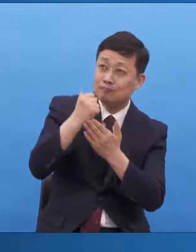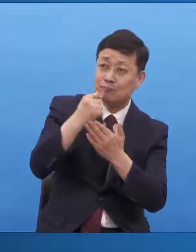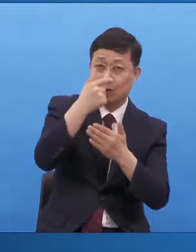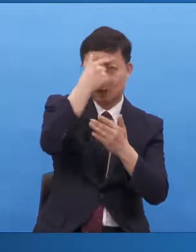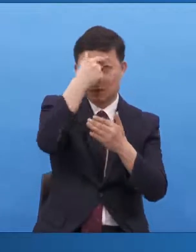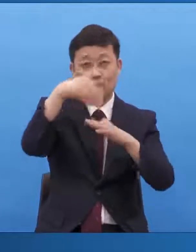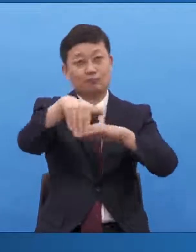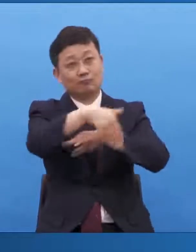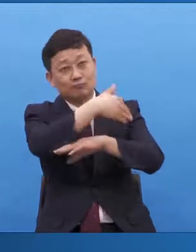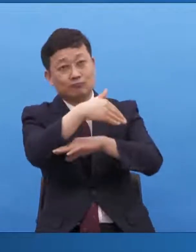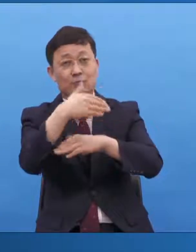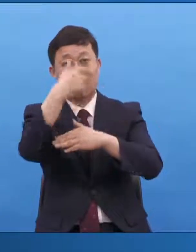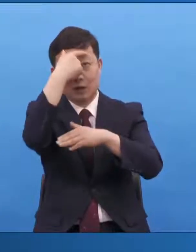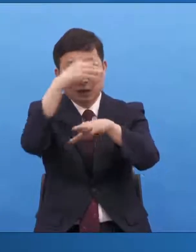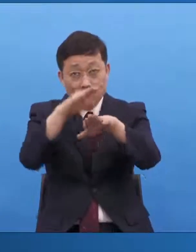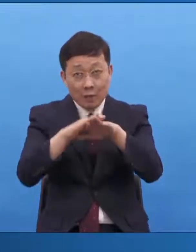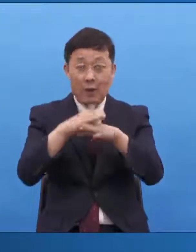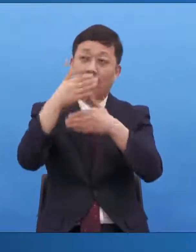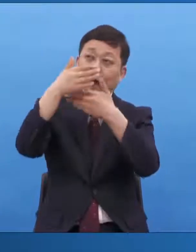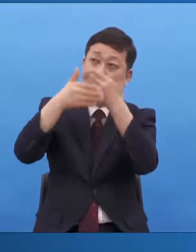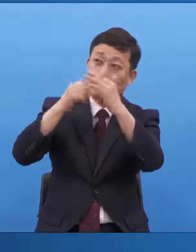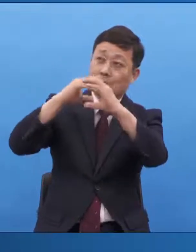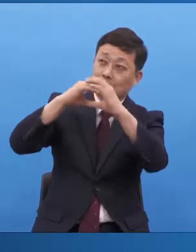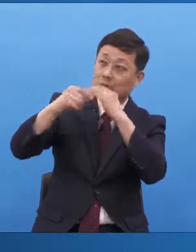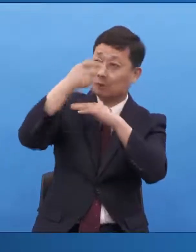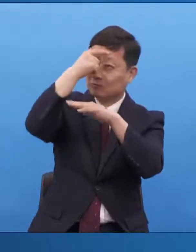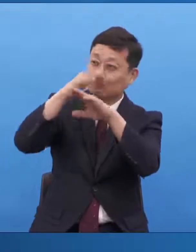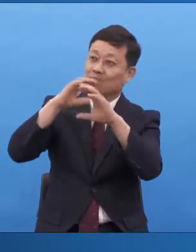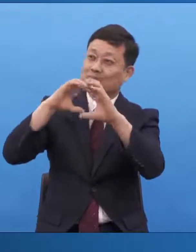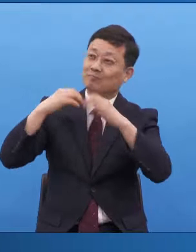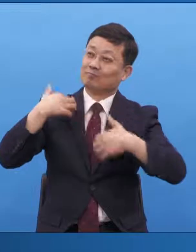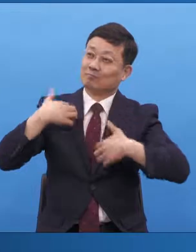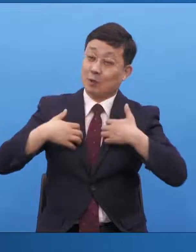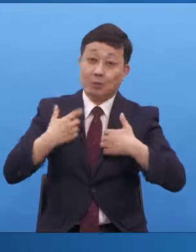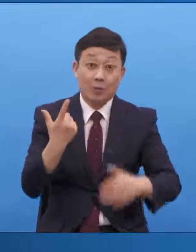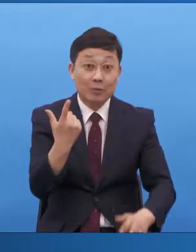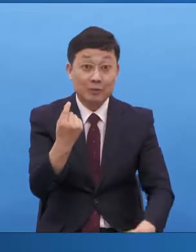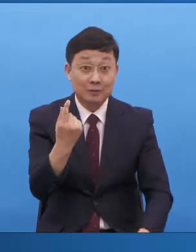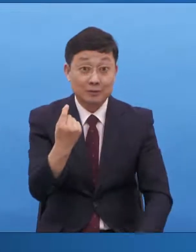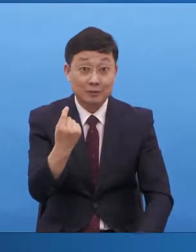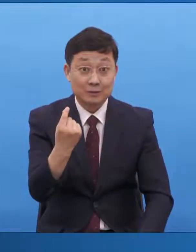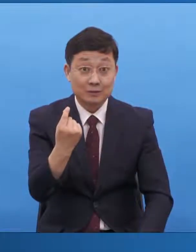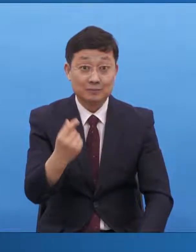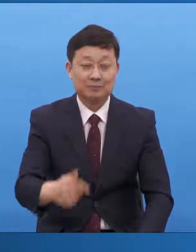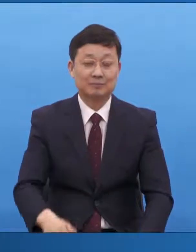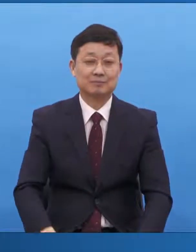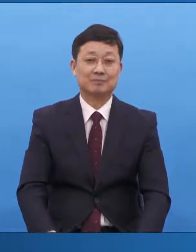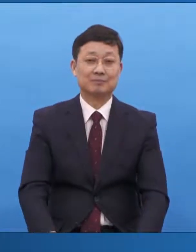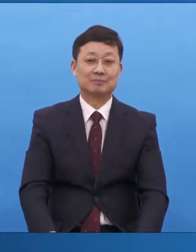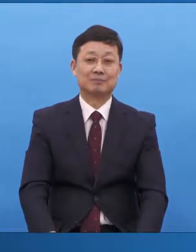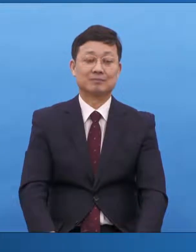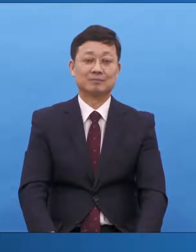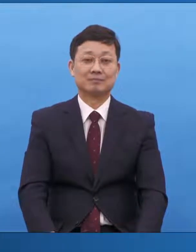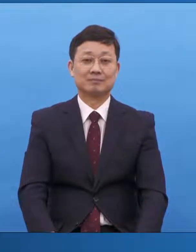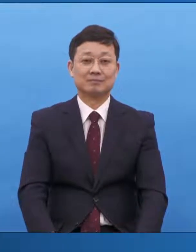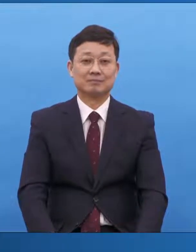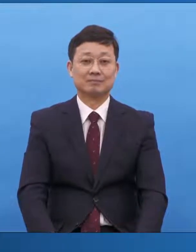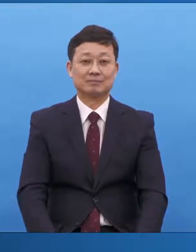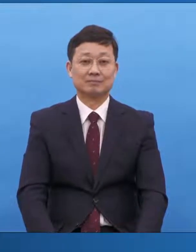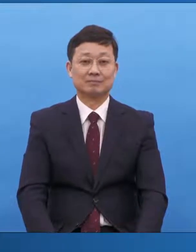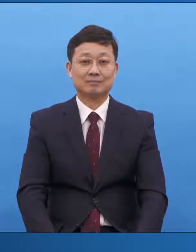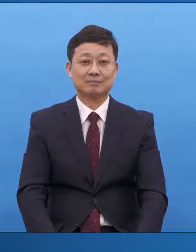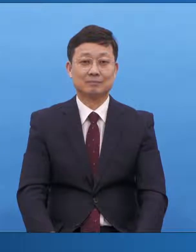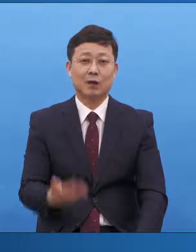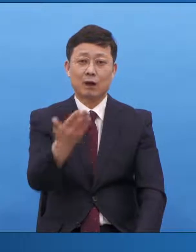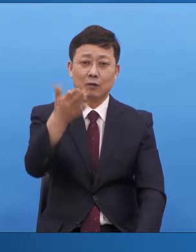게 하나님과 영적 소통 포럼이 되는데. But if you're always enjoying this blessing in the middle, then when you go to worship at the Lord's Day, then you have worship become spiritual forum or